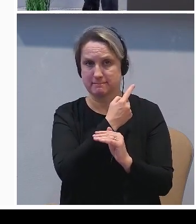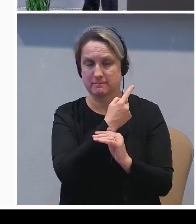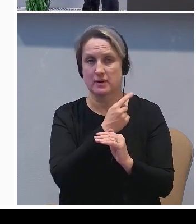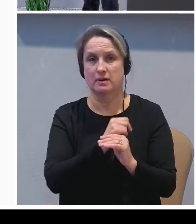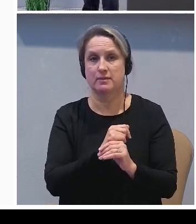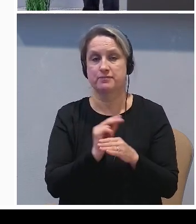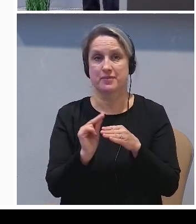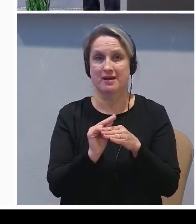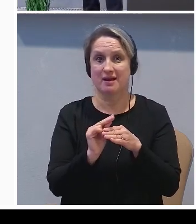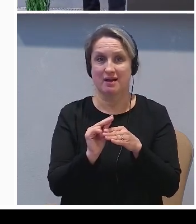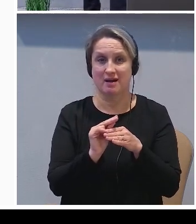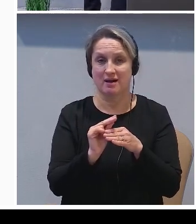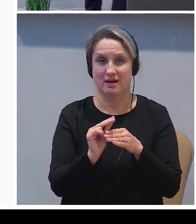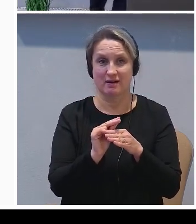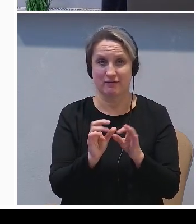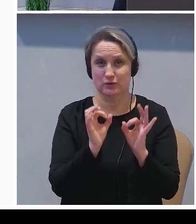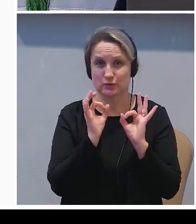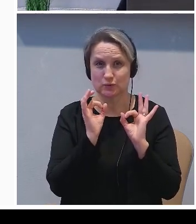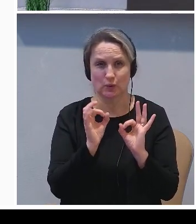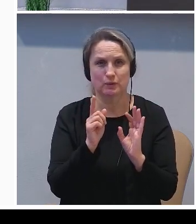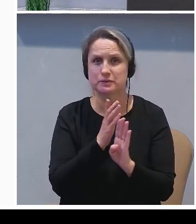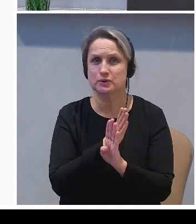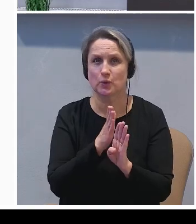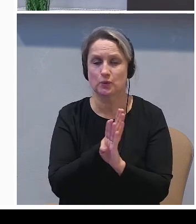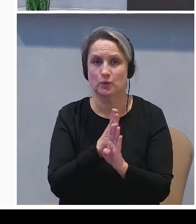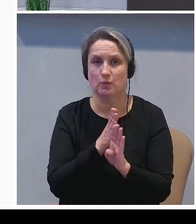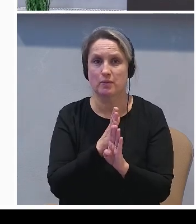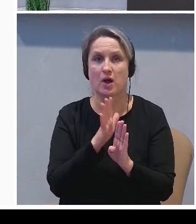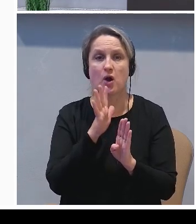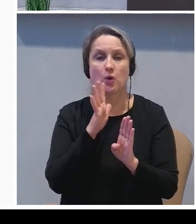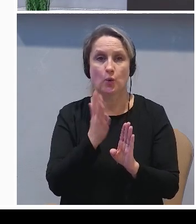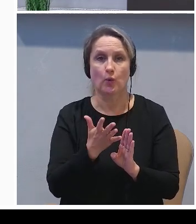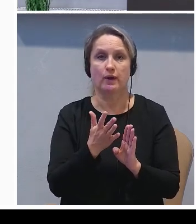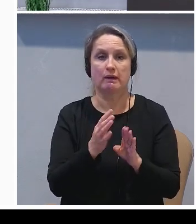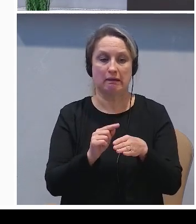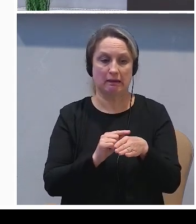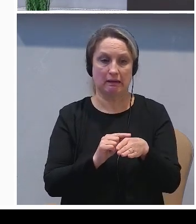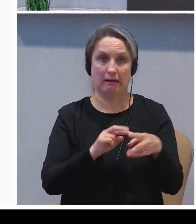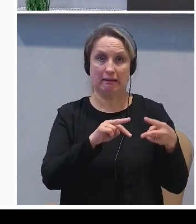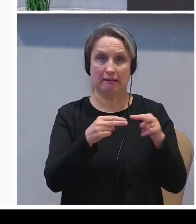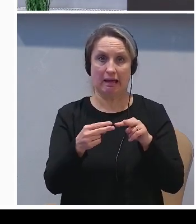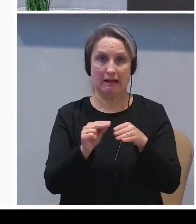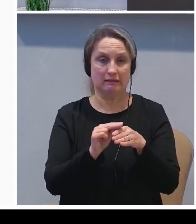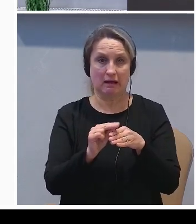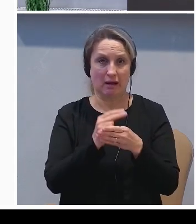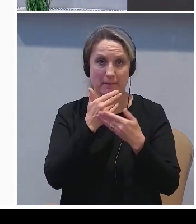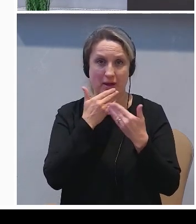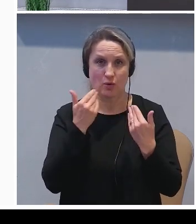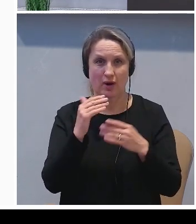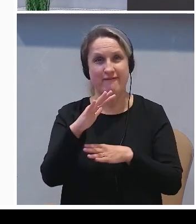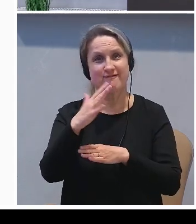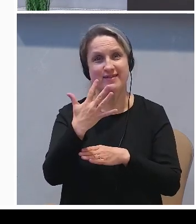mis juhtub nende seda haigust põdevate lastega, kellel ei ole geeniteraapiat tehtud, nad surevad tavaliselt enne